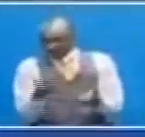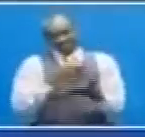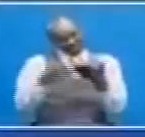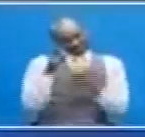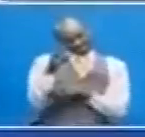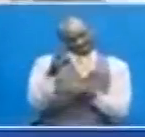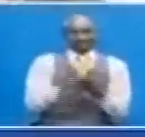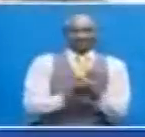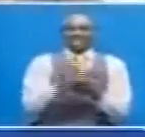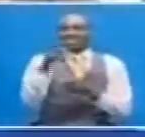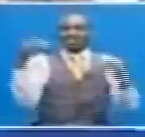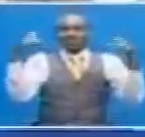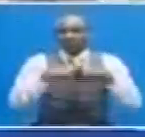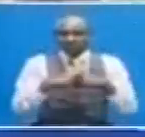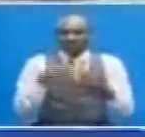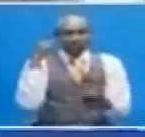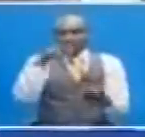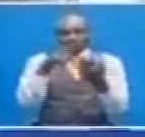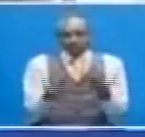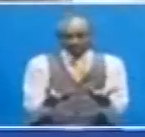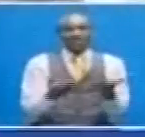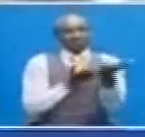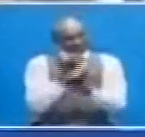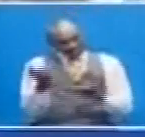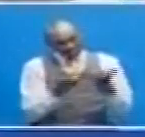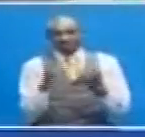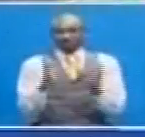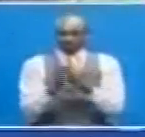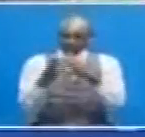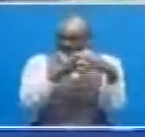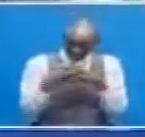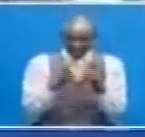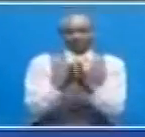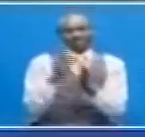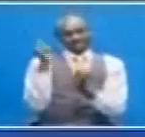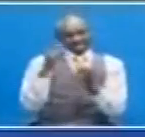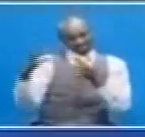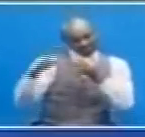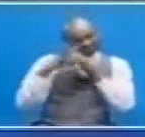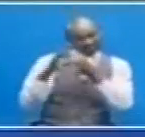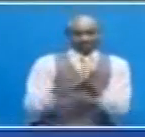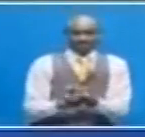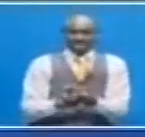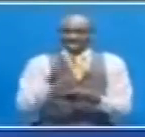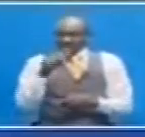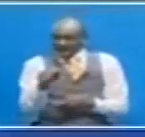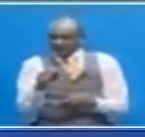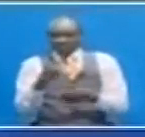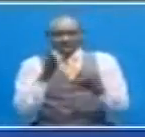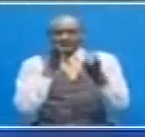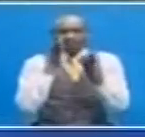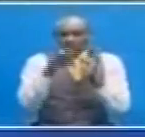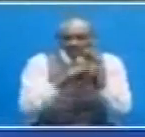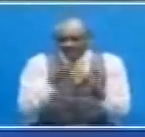hii. Kongamano linanuia kuimarisha biashara kati ya taifa la Marekani na Kenya. Ili kutoa mwelekeo wa ziara ambayo